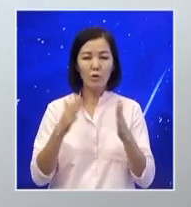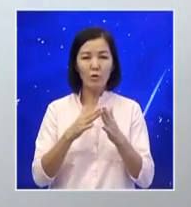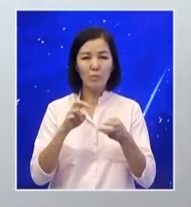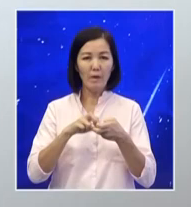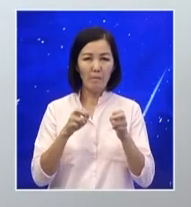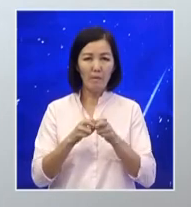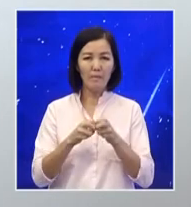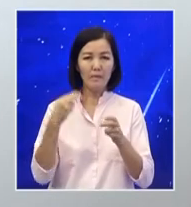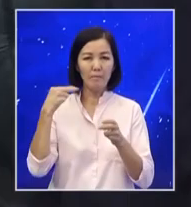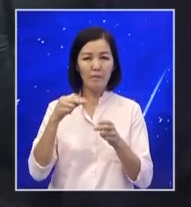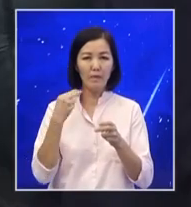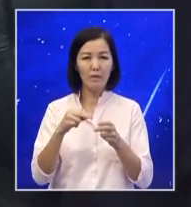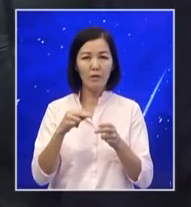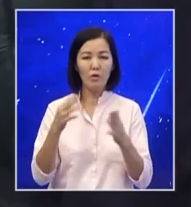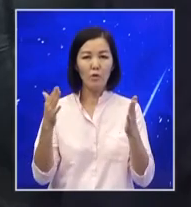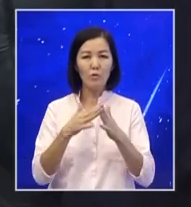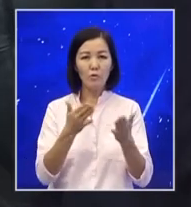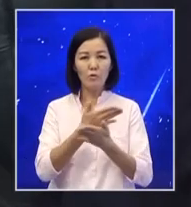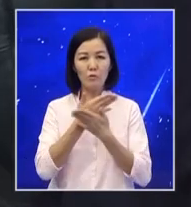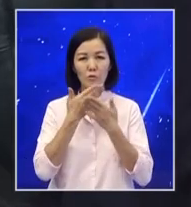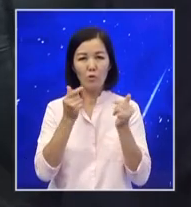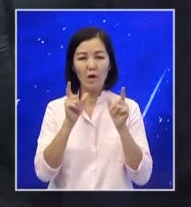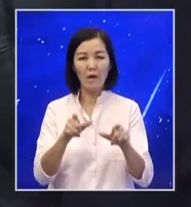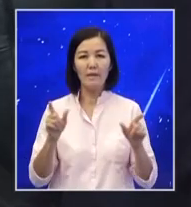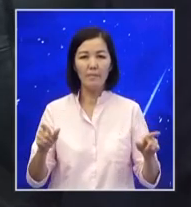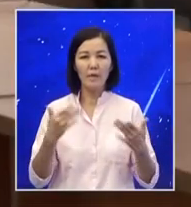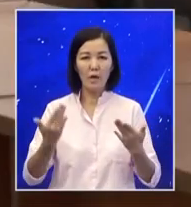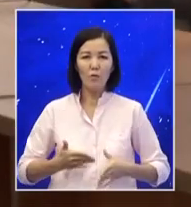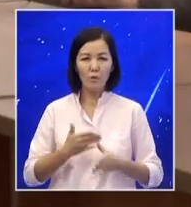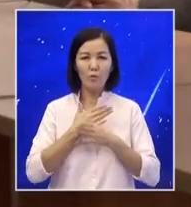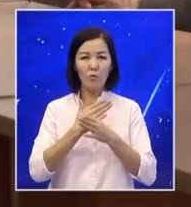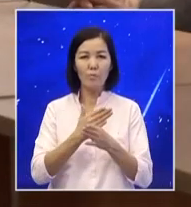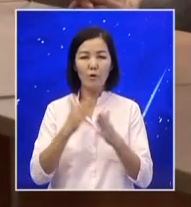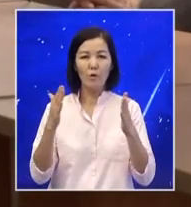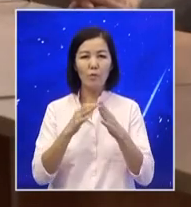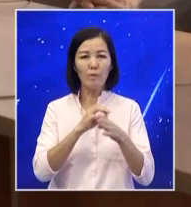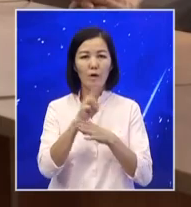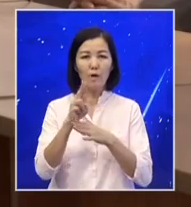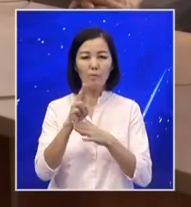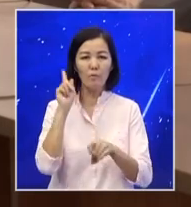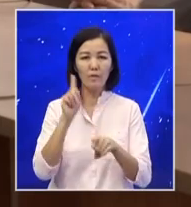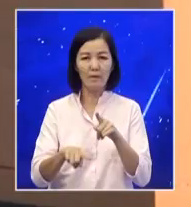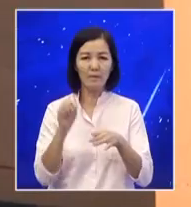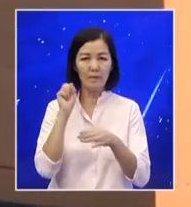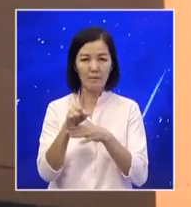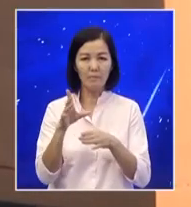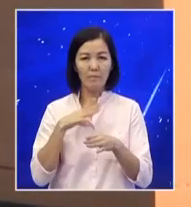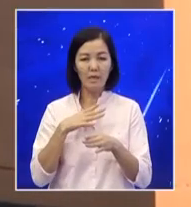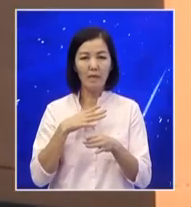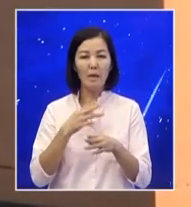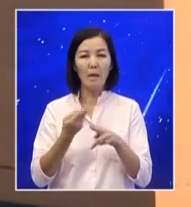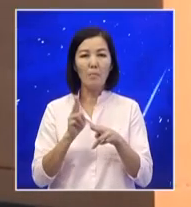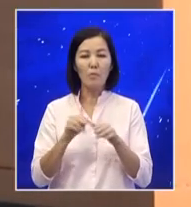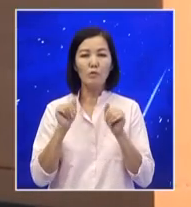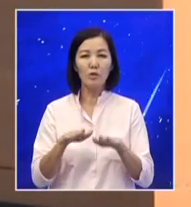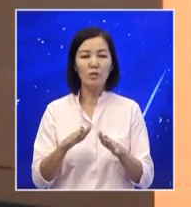анық. Президент бұл жолы үйсіз-күйсіз жүргендерге әлеуметтік көмек көрсетіп, үймен қамту ісін ілгерілетуге тапсырма берген еді. Бұл